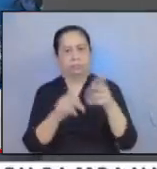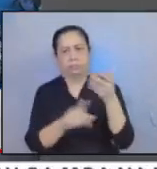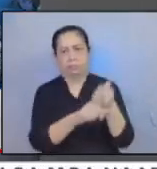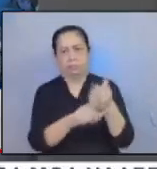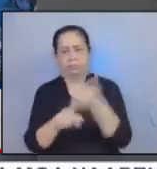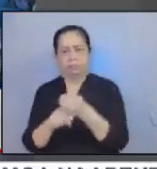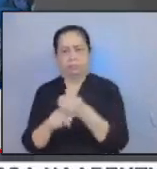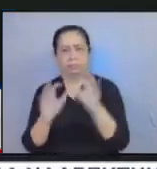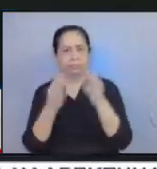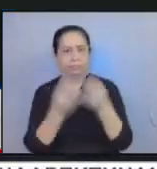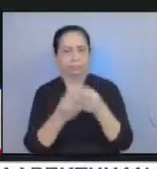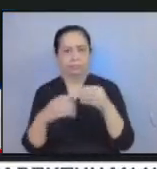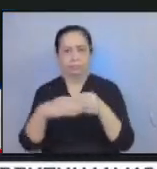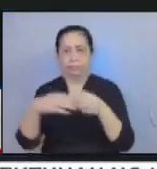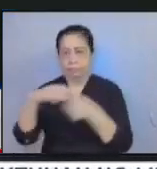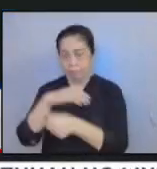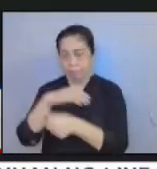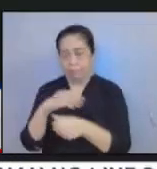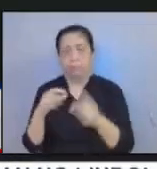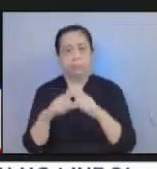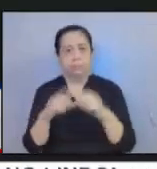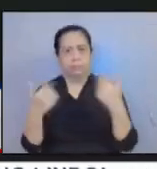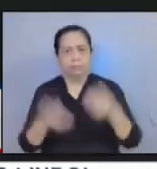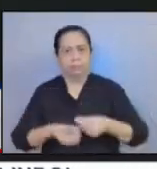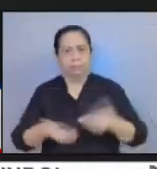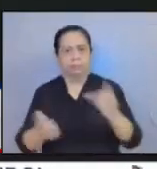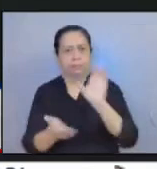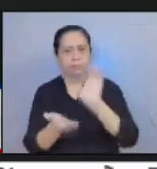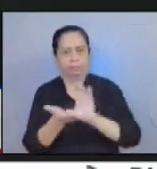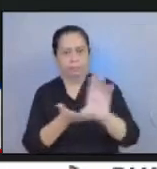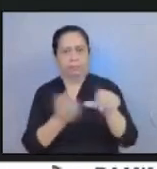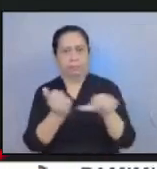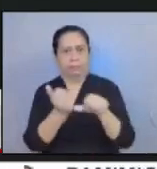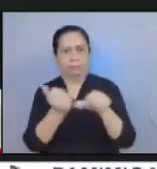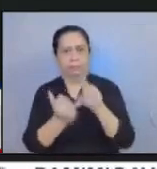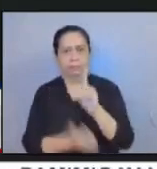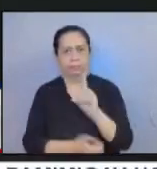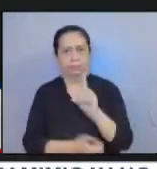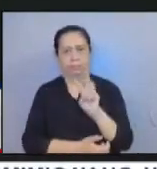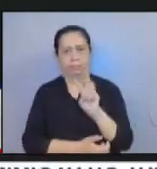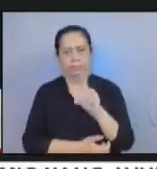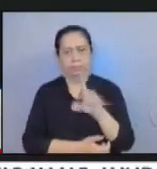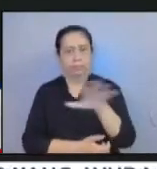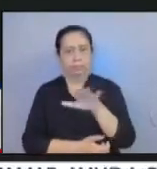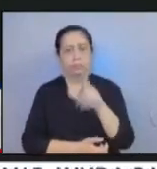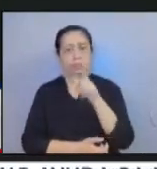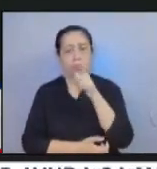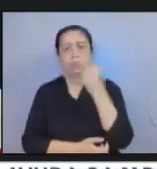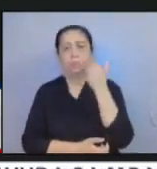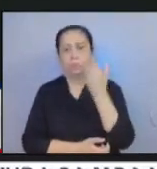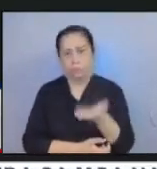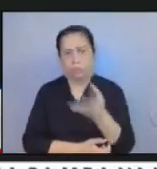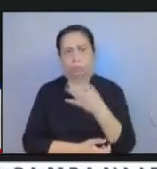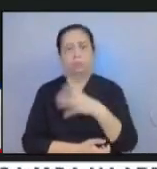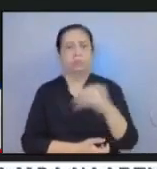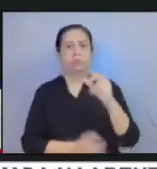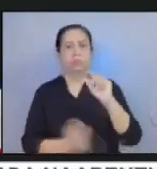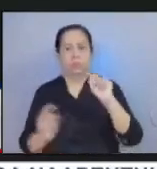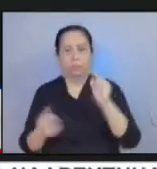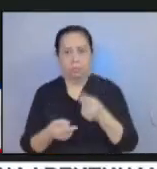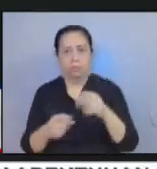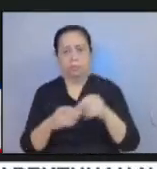sa Abra. Pero bukod dito, nakapagbigay na ng cash assistance ang DSWD sa mga nasawi at nasugatan sa Benguet.